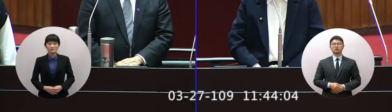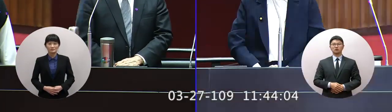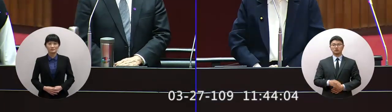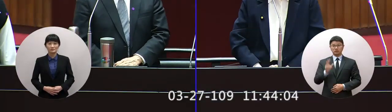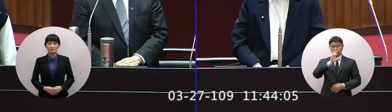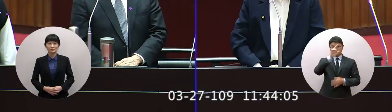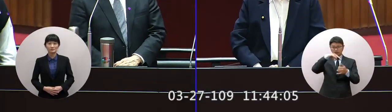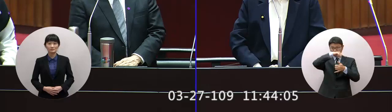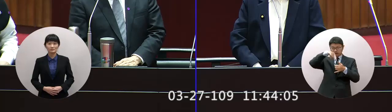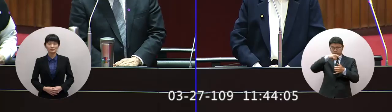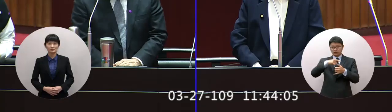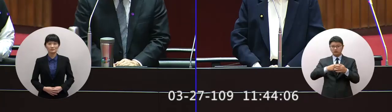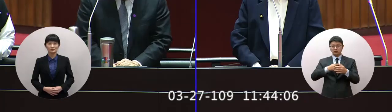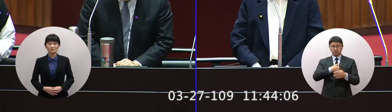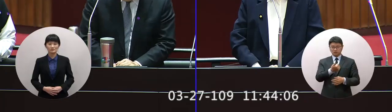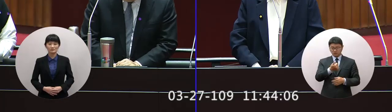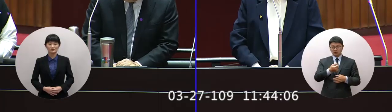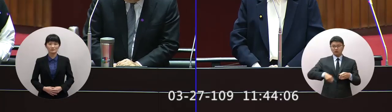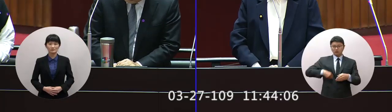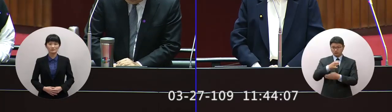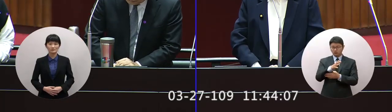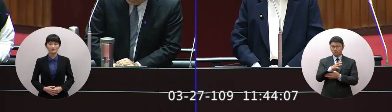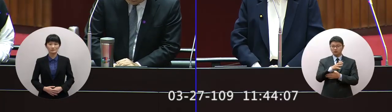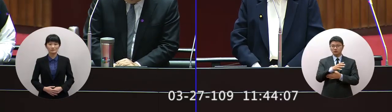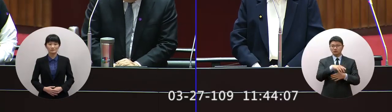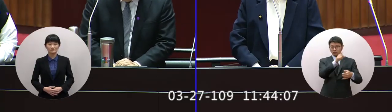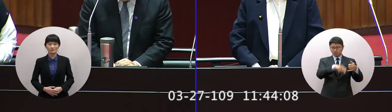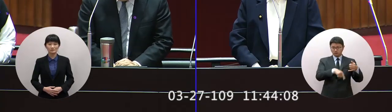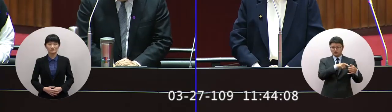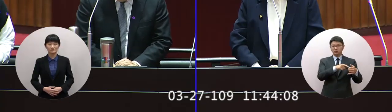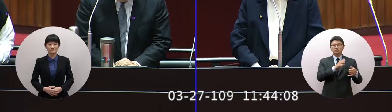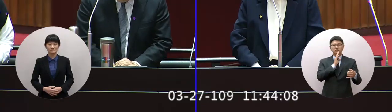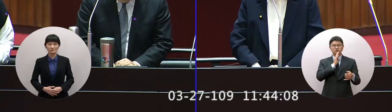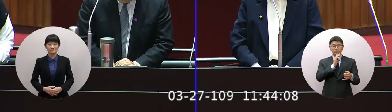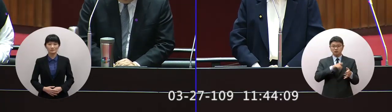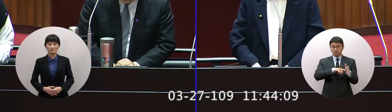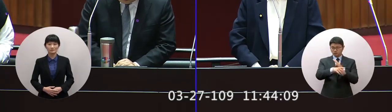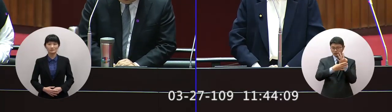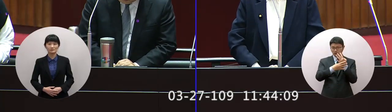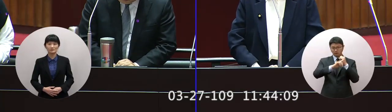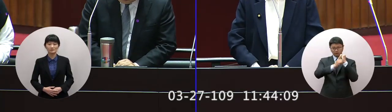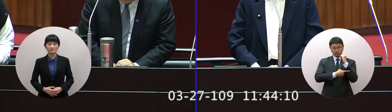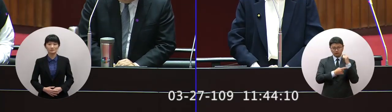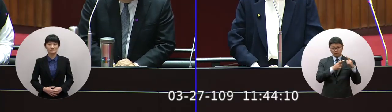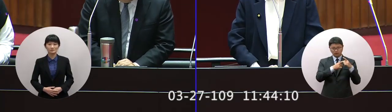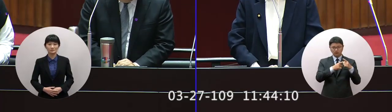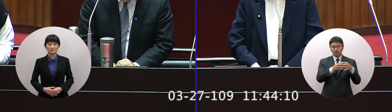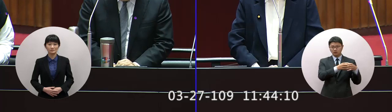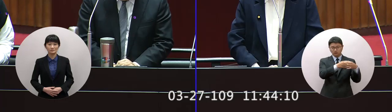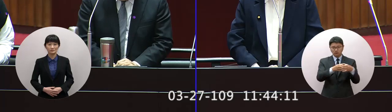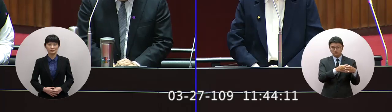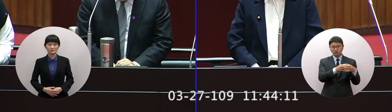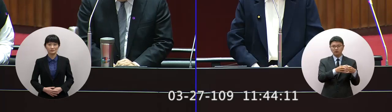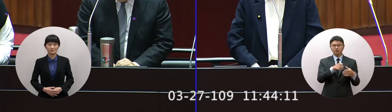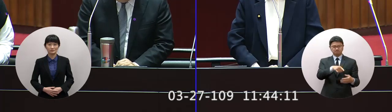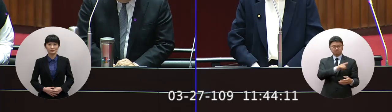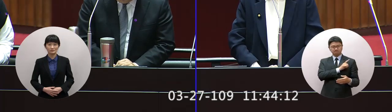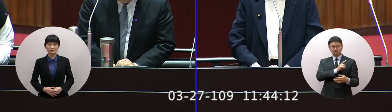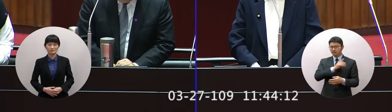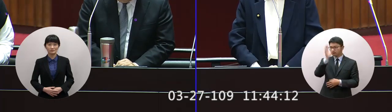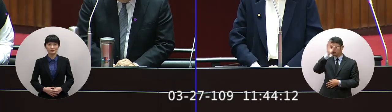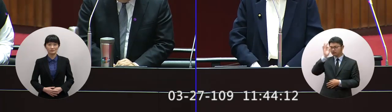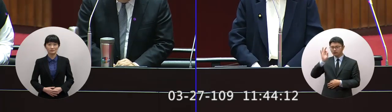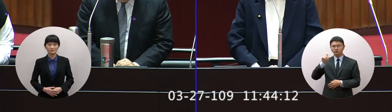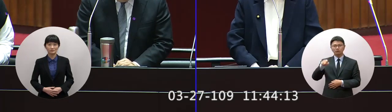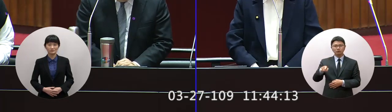使投资人，但他们都是一般的法人，专业的投资法人机构，由他们来找投资标的，